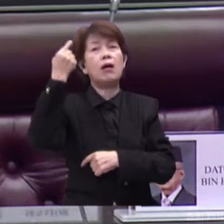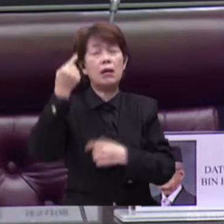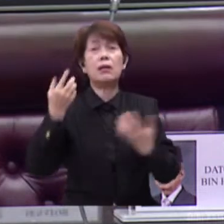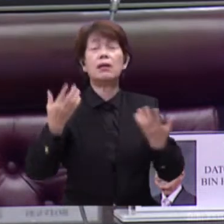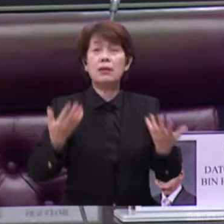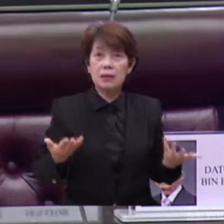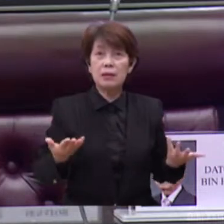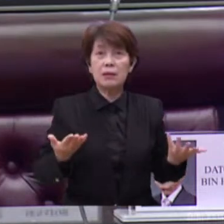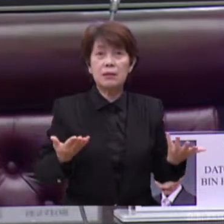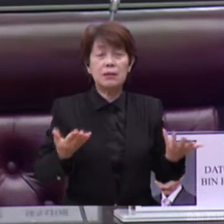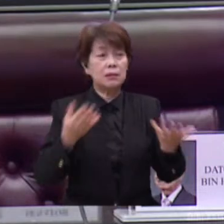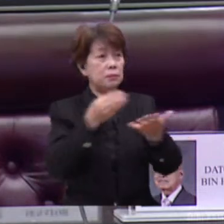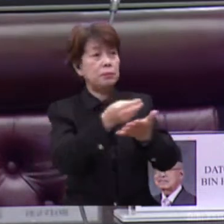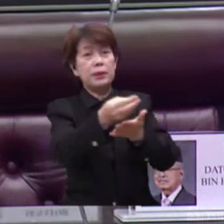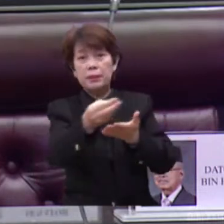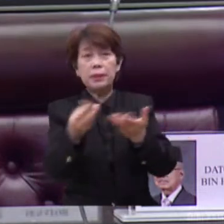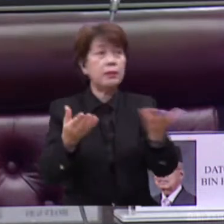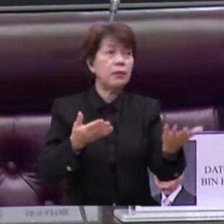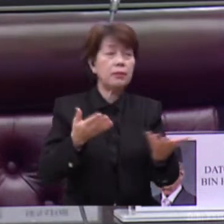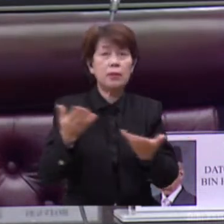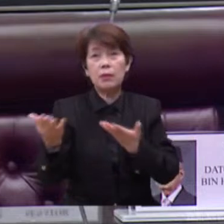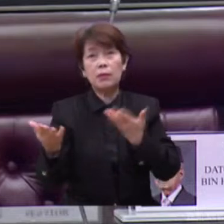beli macam-macam